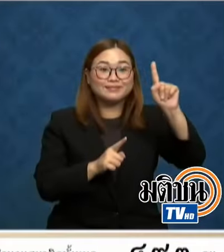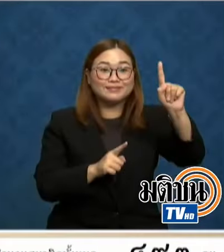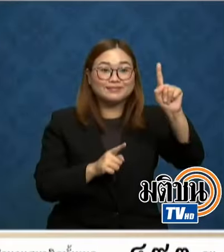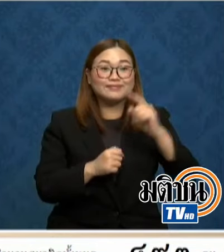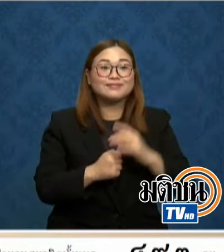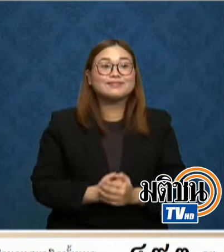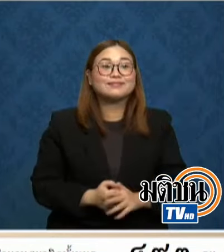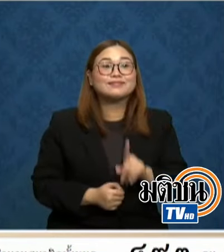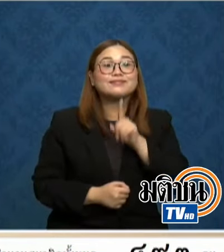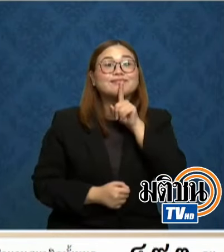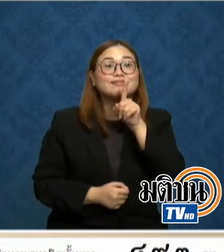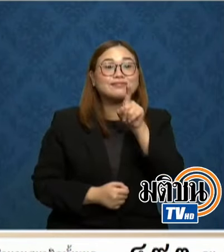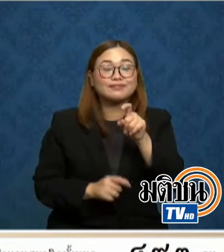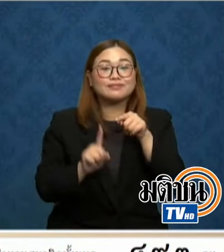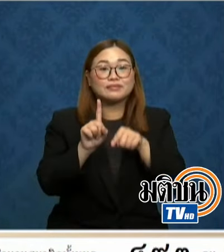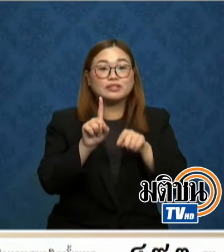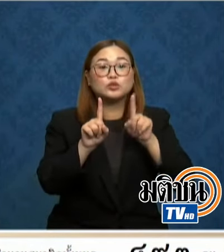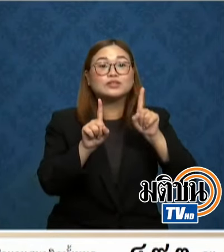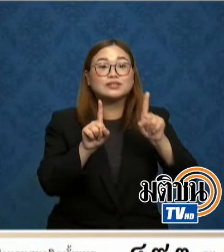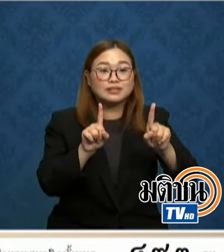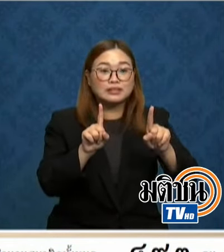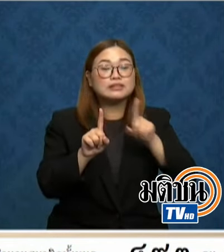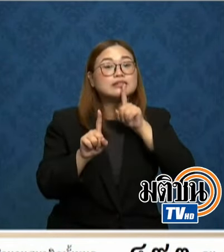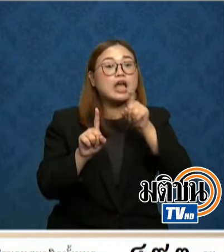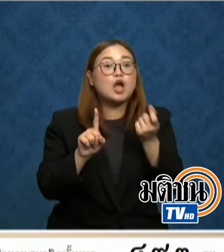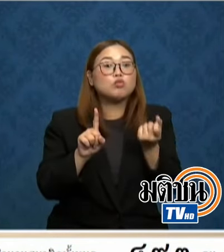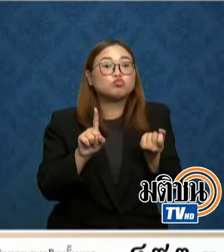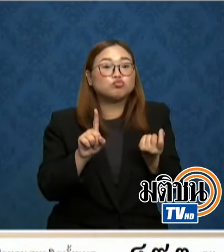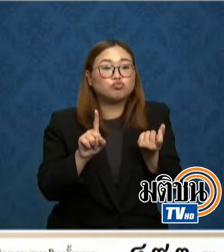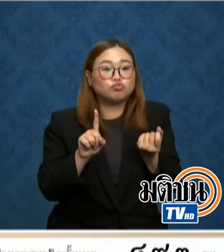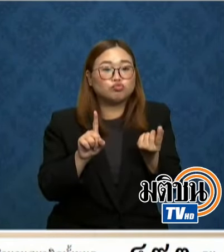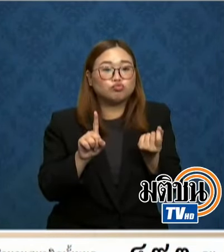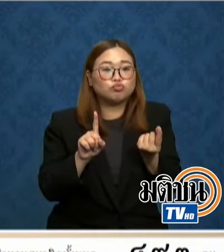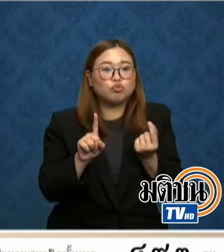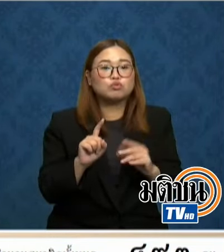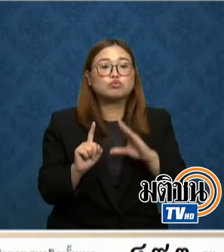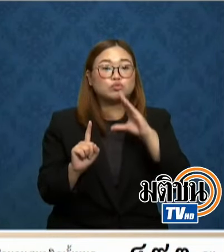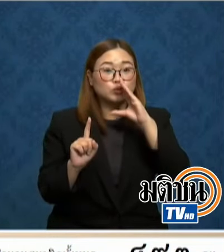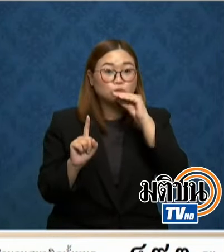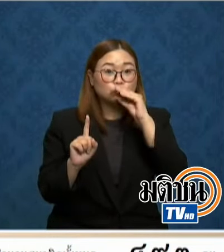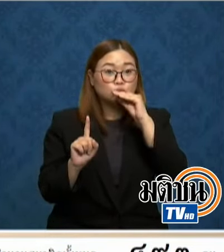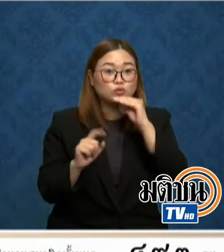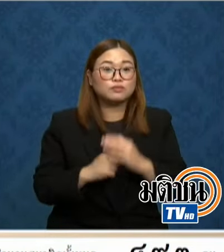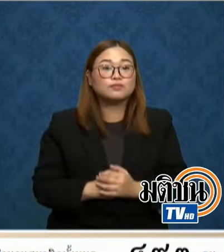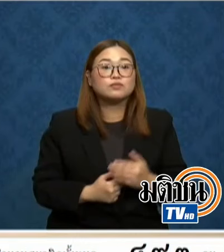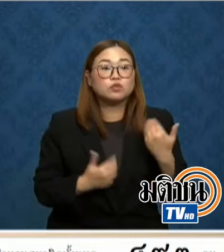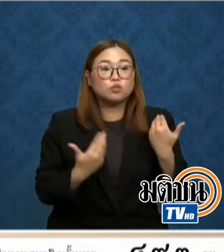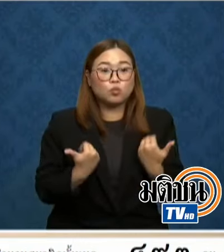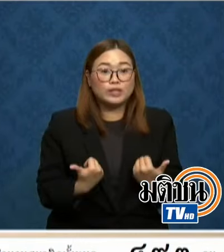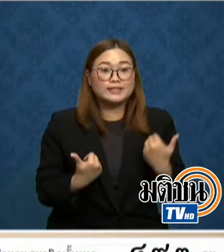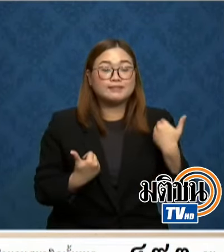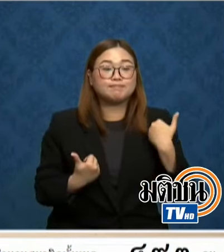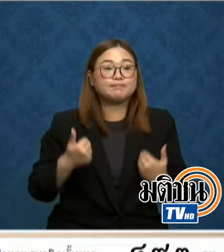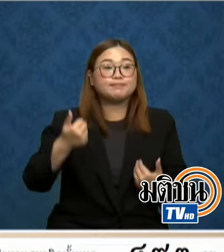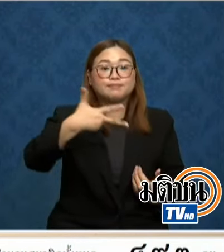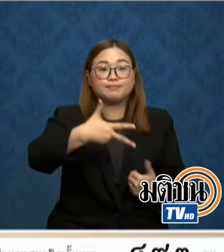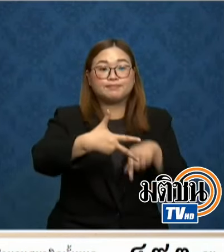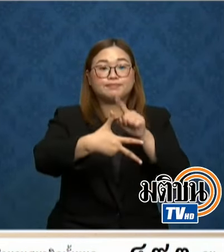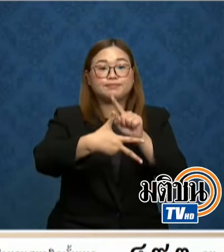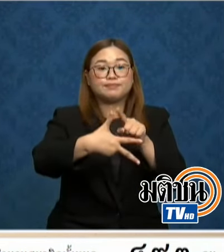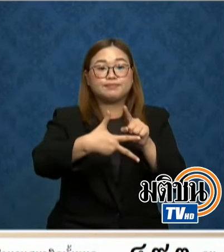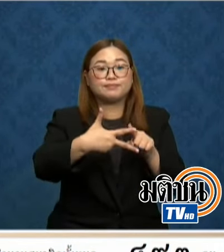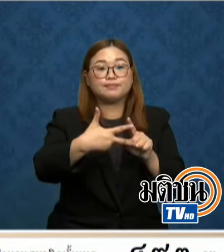กระทู้ถาม 1.1 กระทู้ถามสดด้วยวาจาวันนี้มี3กระทู้ตาม